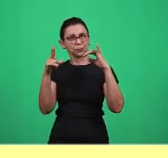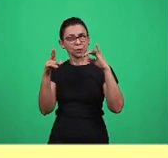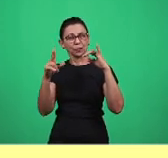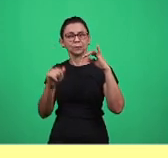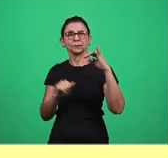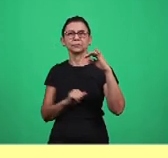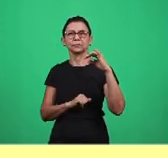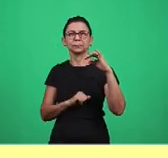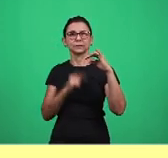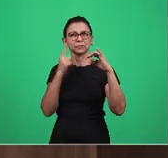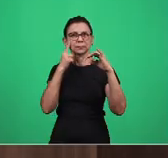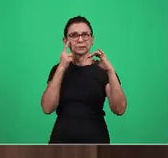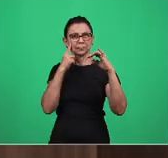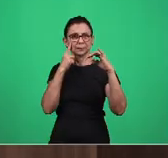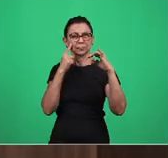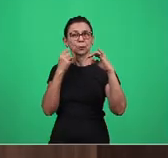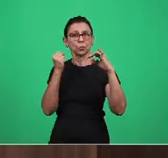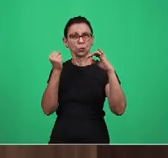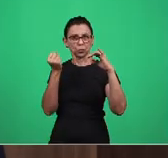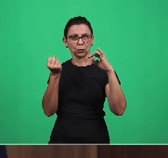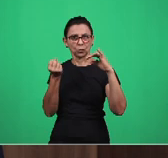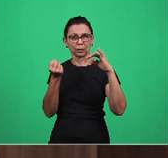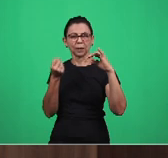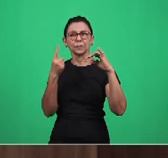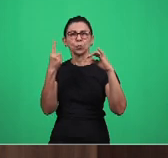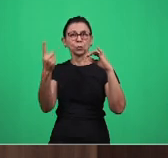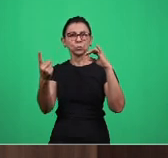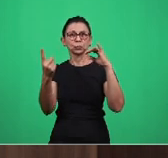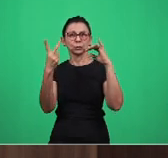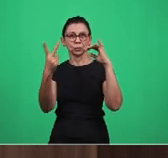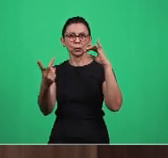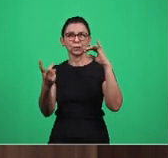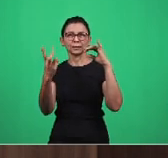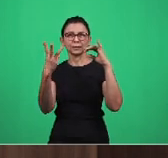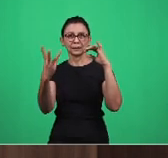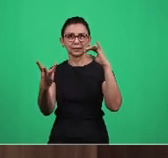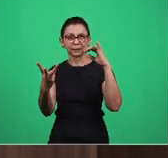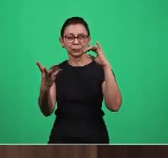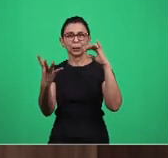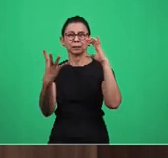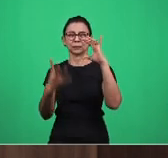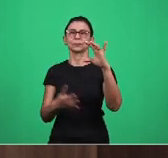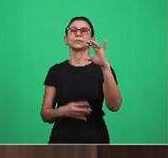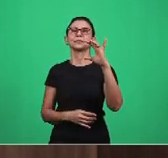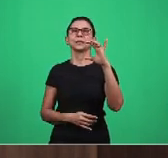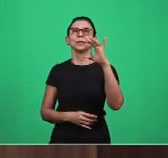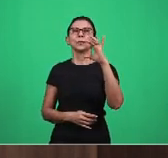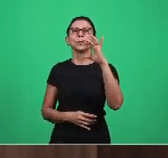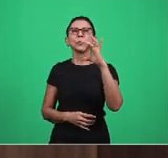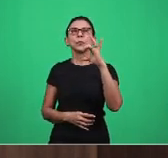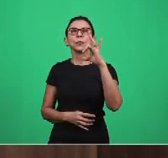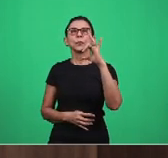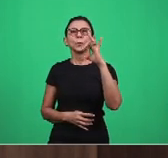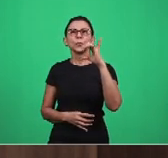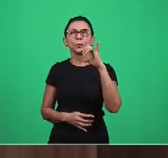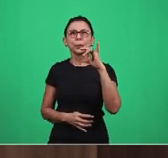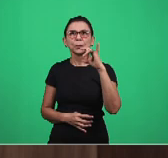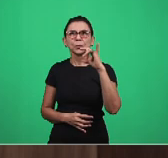Vamos contar para começar? 1, 2, 3, 4.